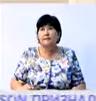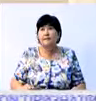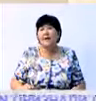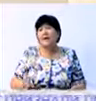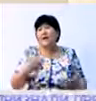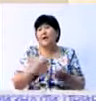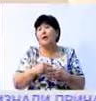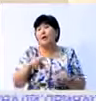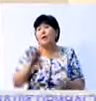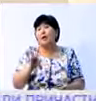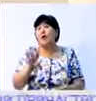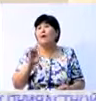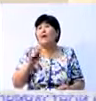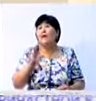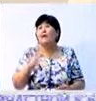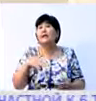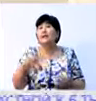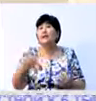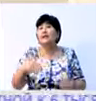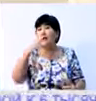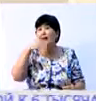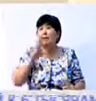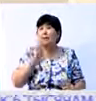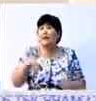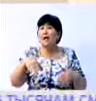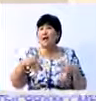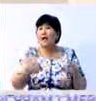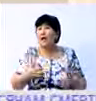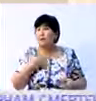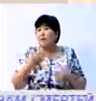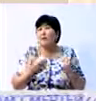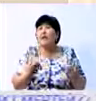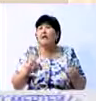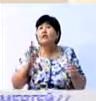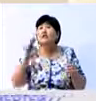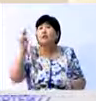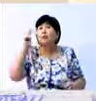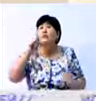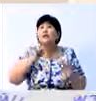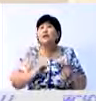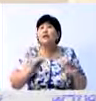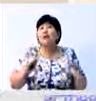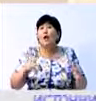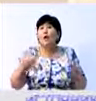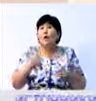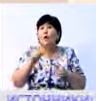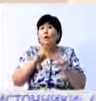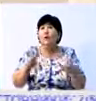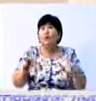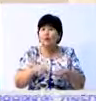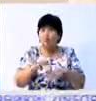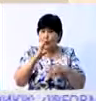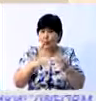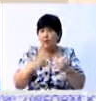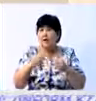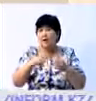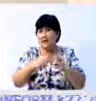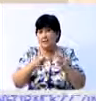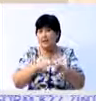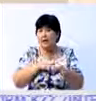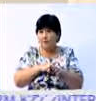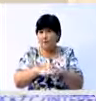Например, в микрорайоне Байтерек со стороны родителей была выражена обеспокоенность, где будут учиться дети. Новая школа еще строится, проблема